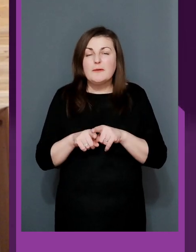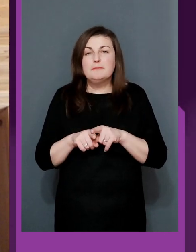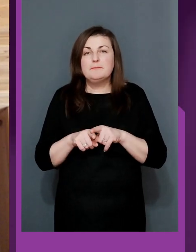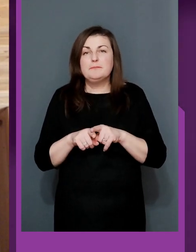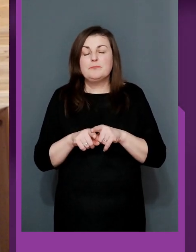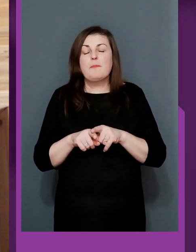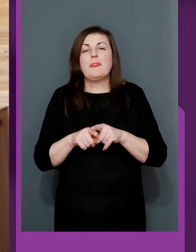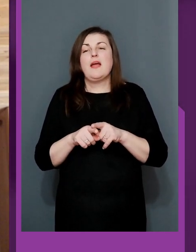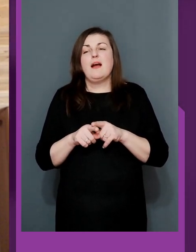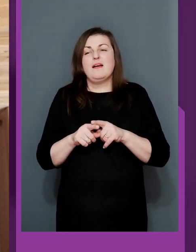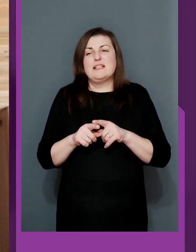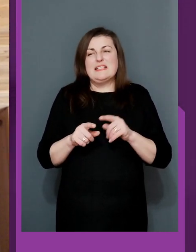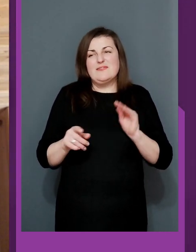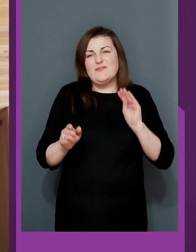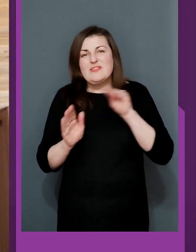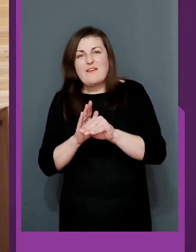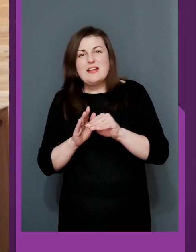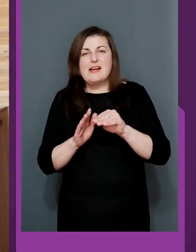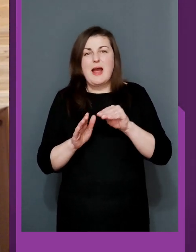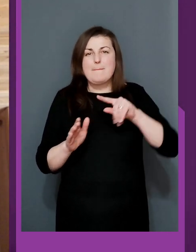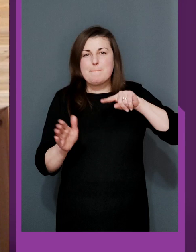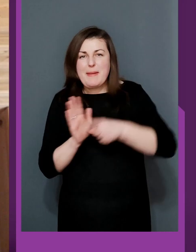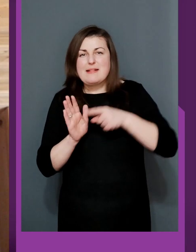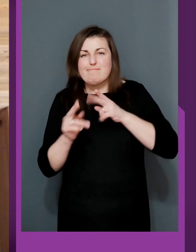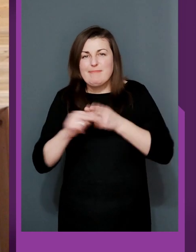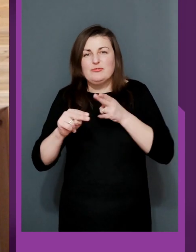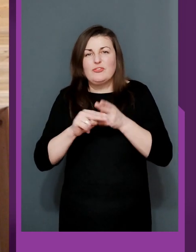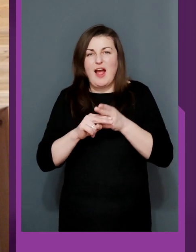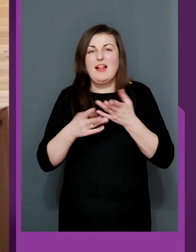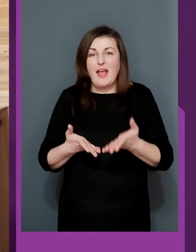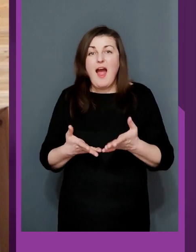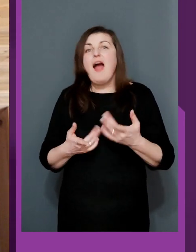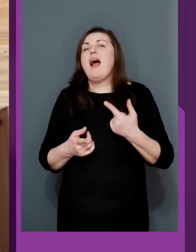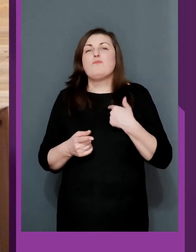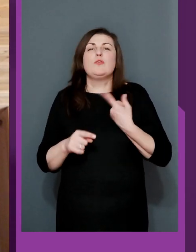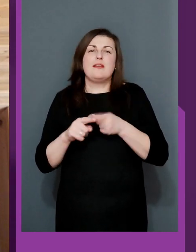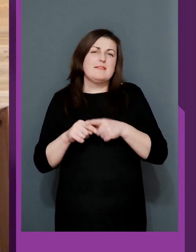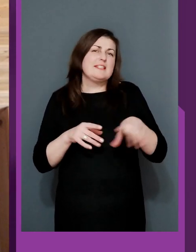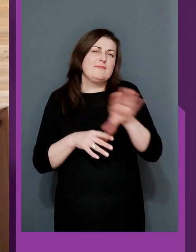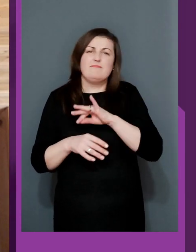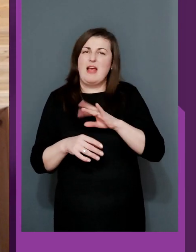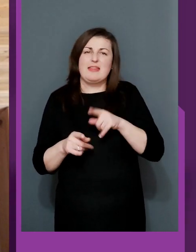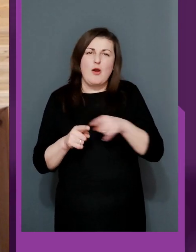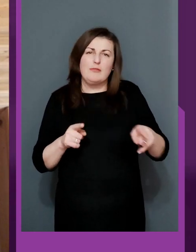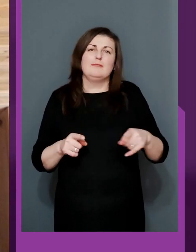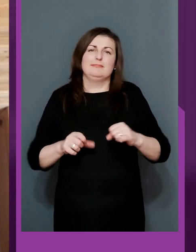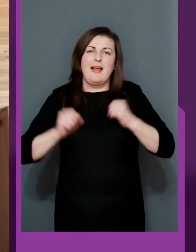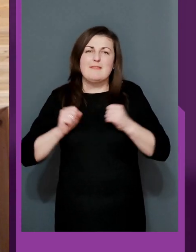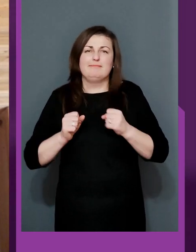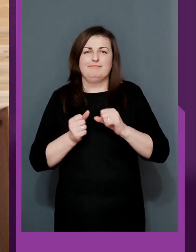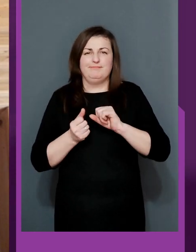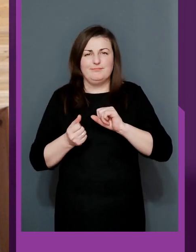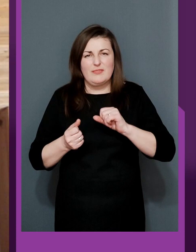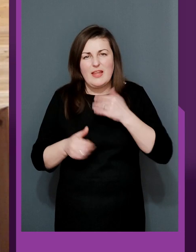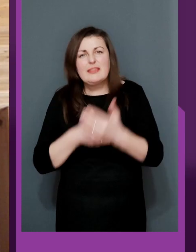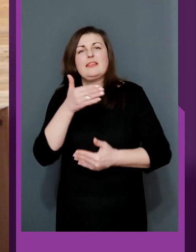так вставляє палки в колеса але я ці палки на ходу виймаю і стараюсь